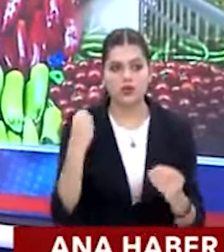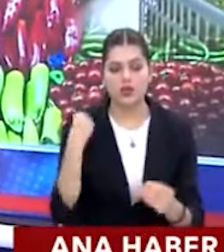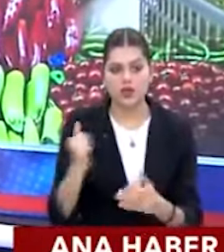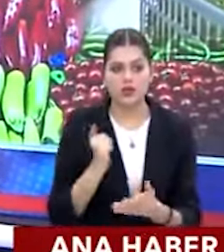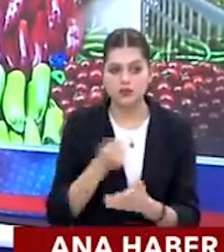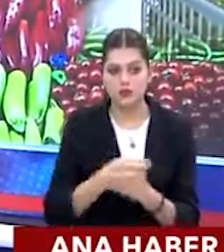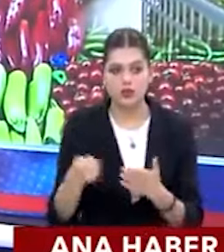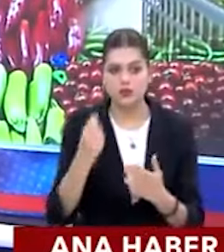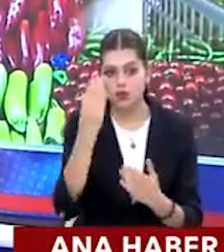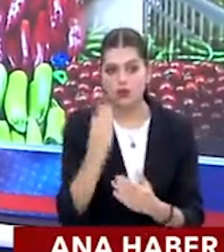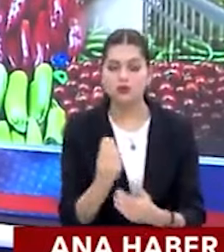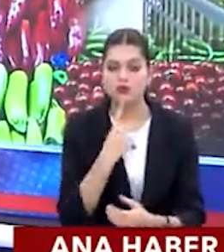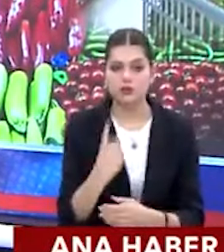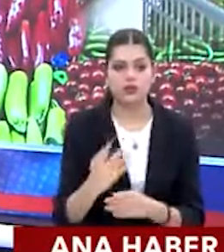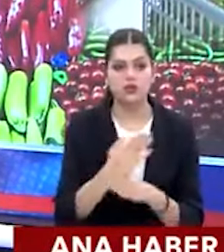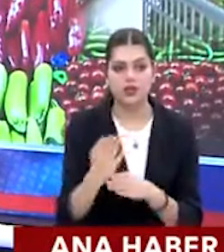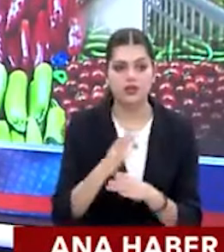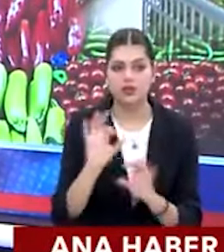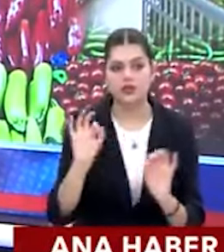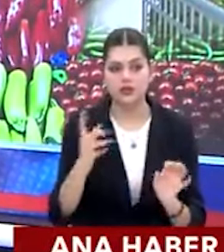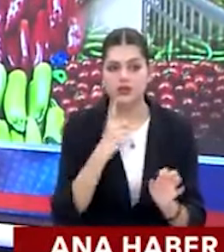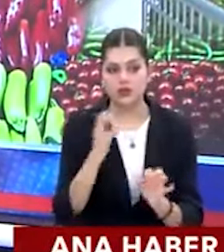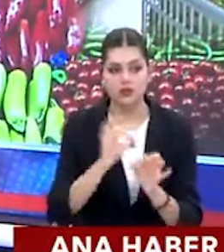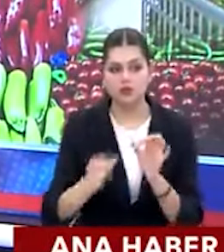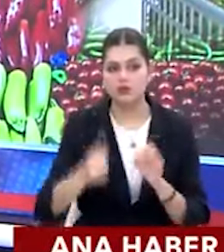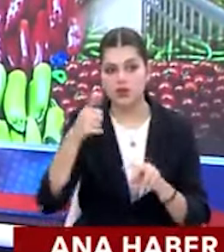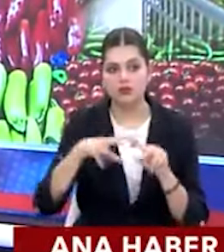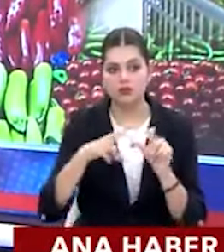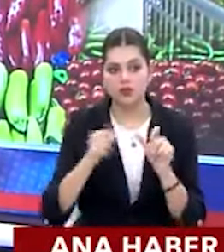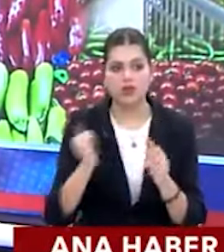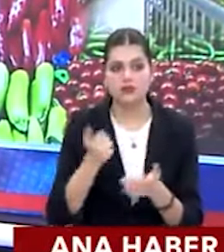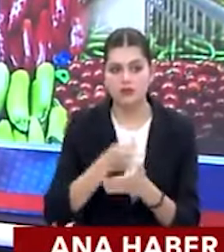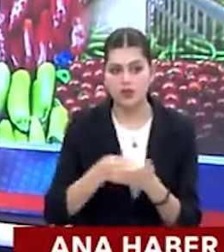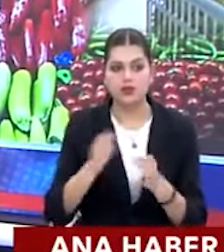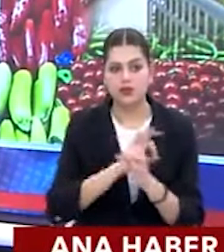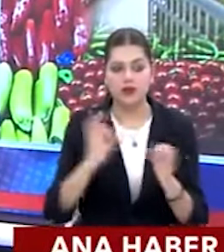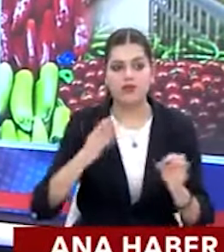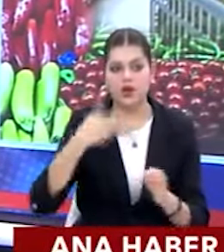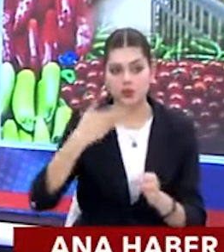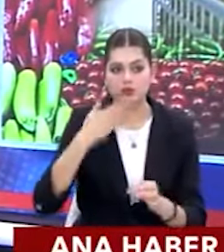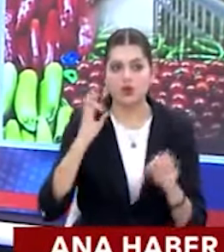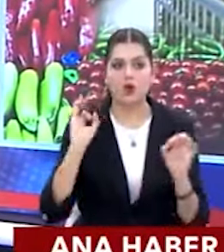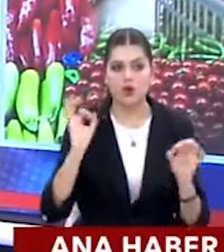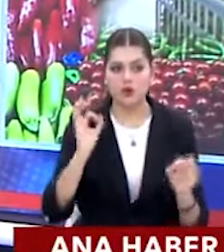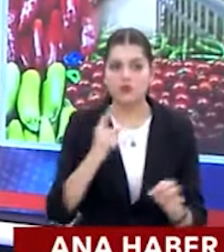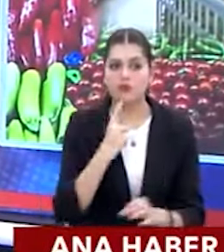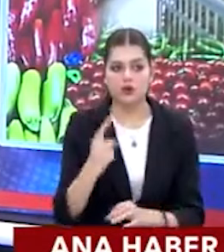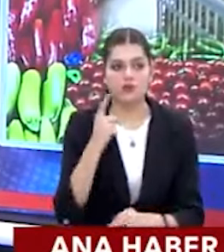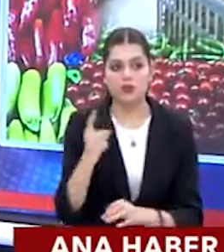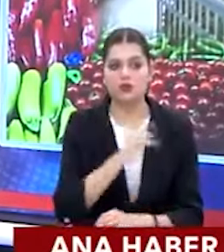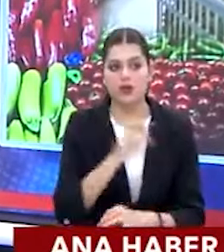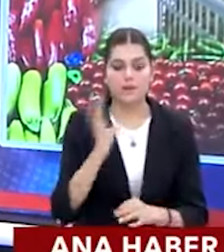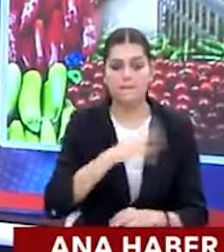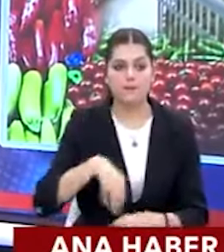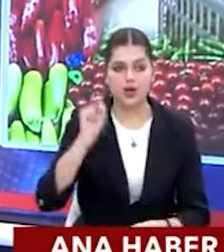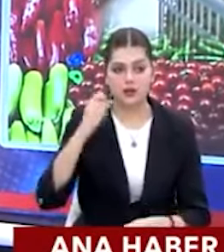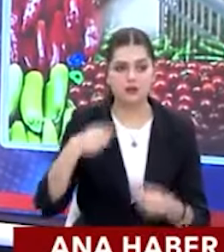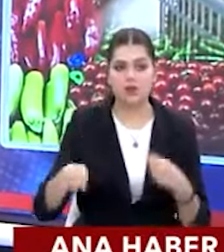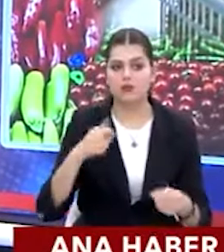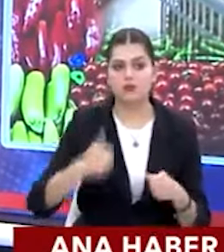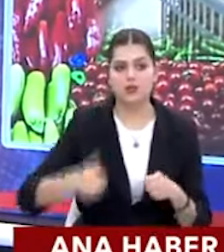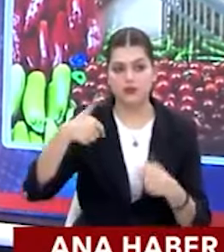yeni asgari ücret olur. Dolayısıyla işte Şimşek'in asgari ücrete dair açıklamaları önemli. Bu arada buna Merkez